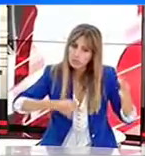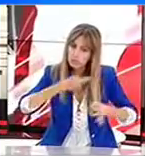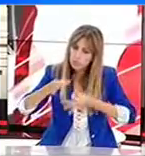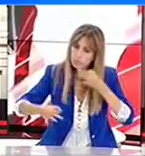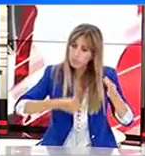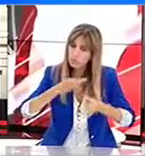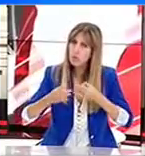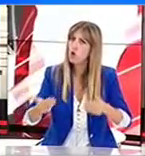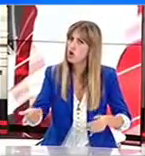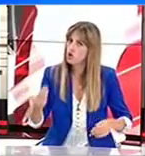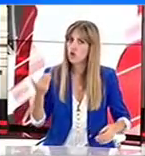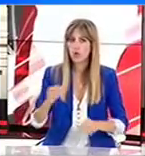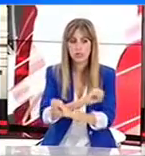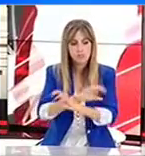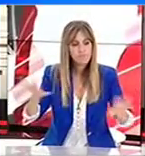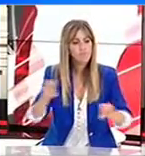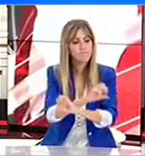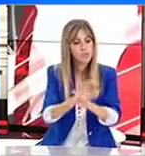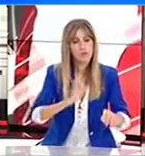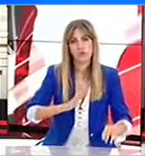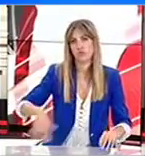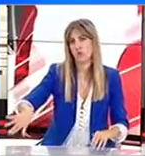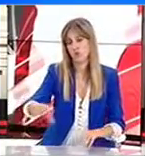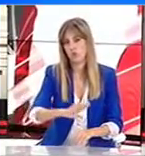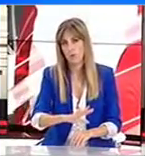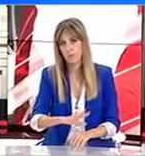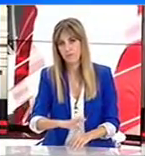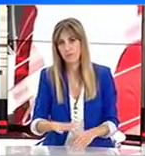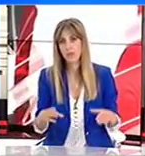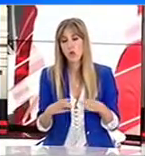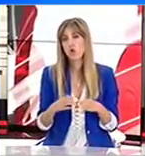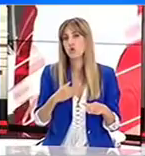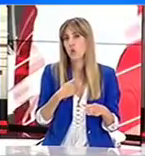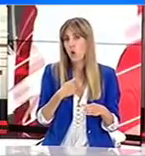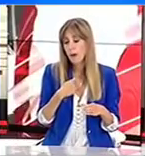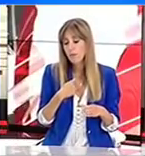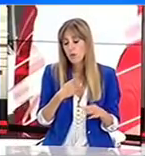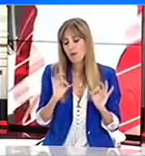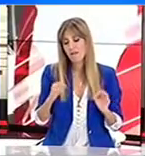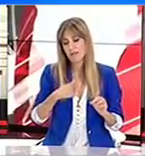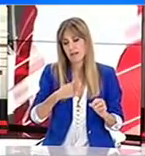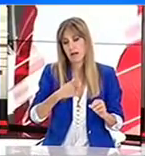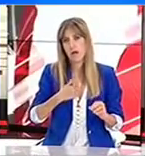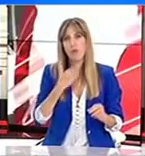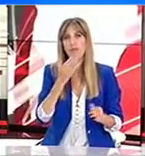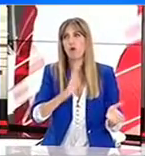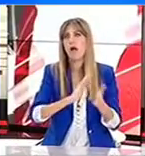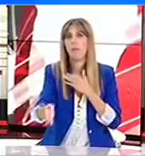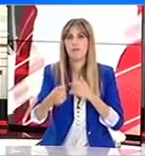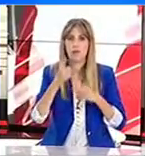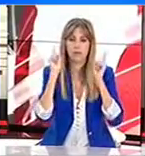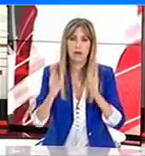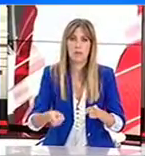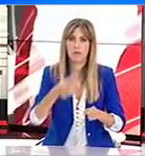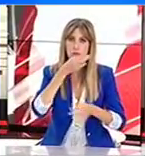αφορά το κόμμα μου, βεβαίως δεν θέλω να προτρέξω, θα έχουμε διαδικασίες στο επόμενο διάστημα